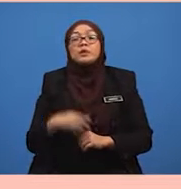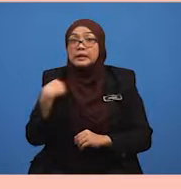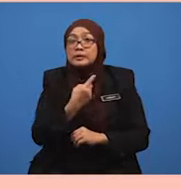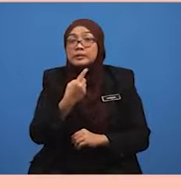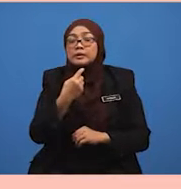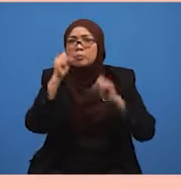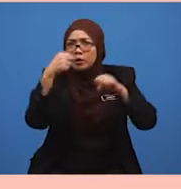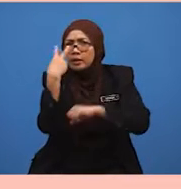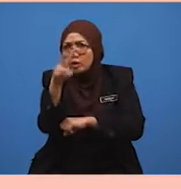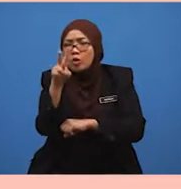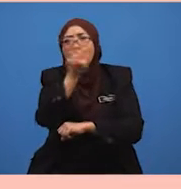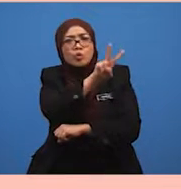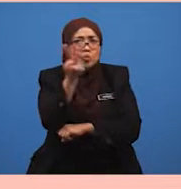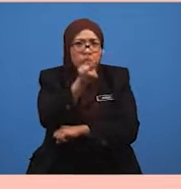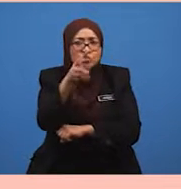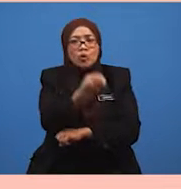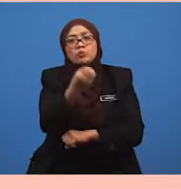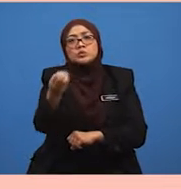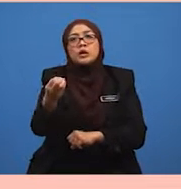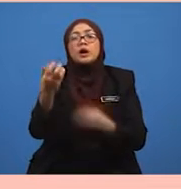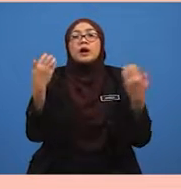mempunyai sata yang telah